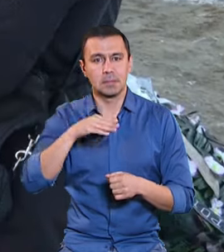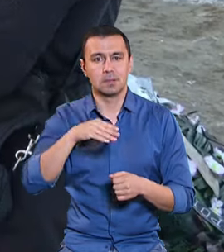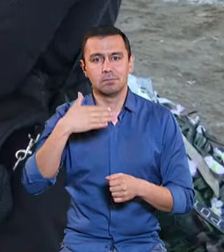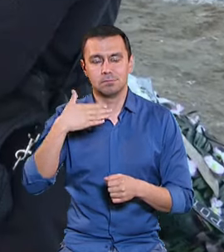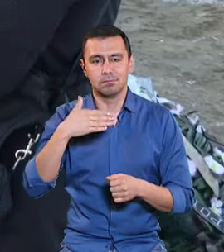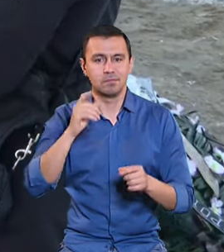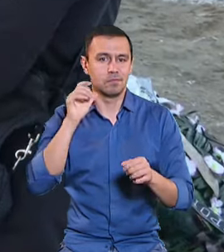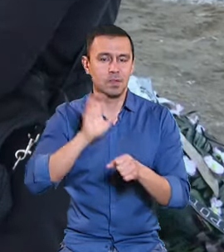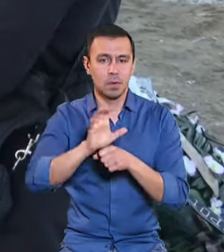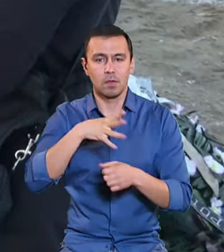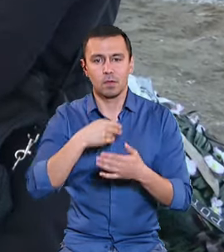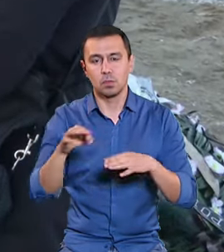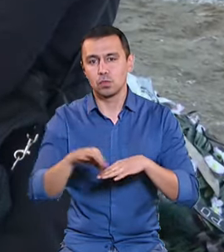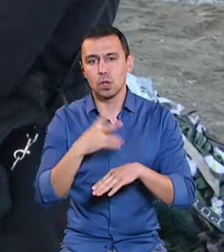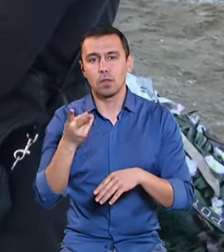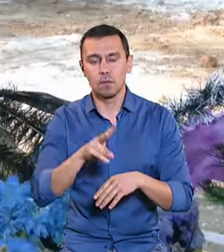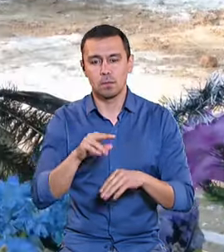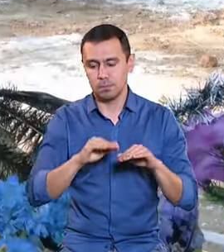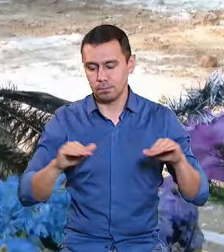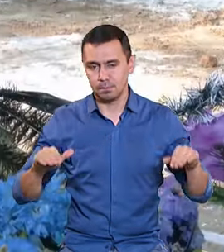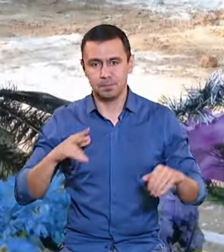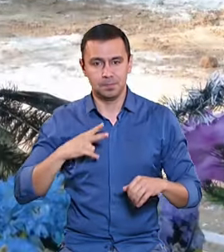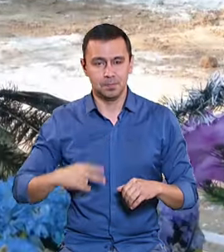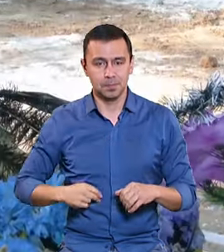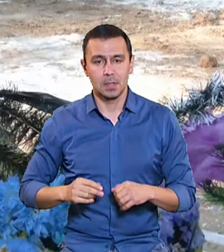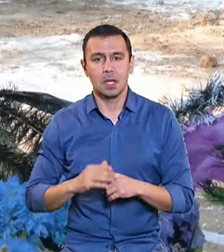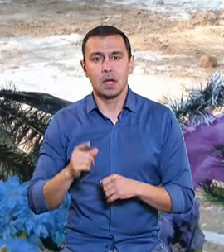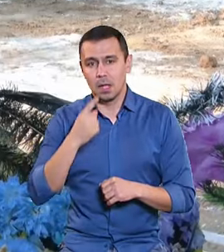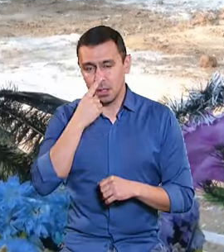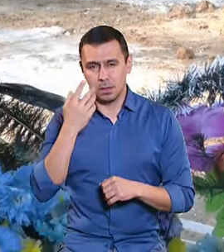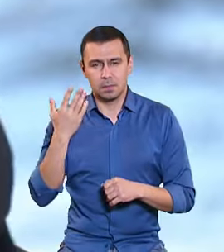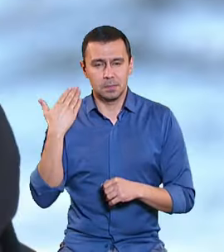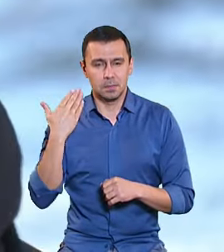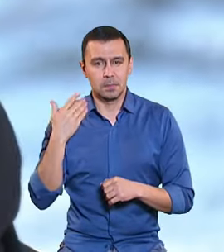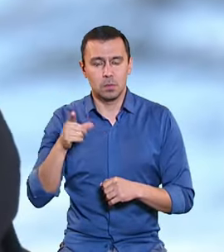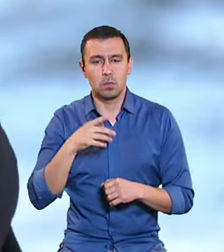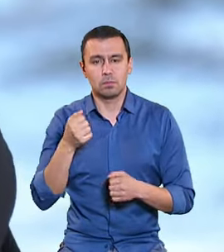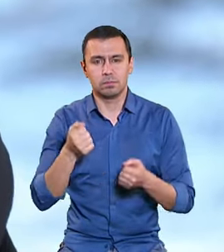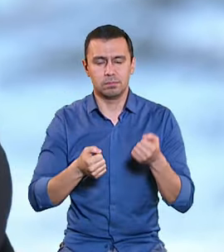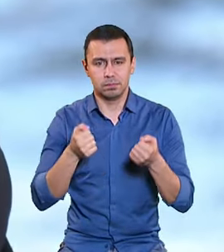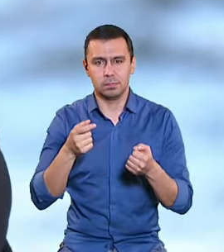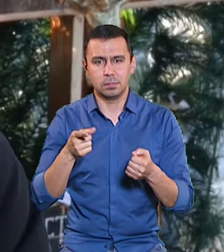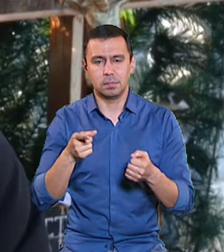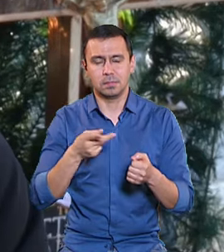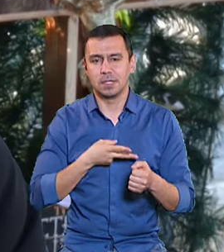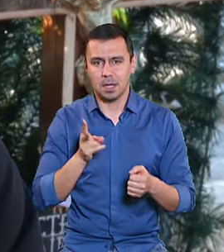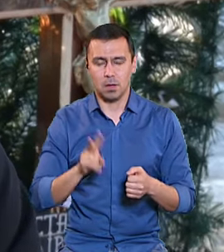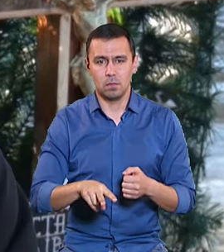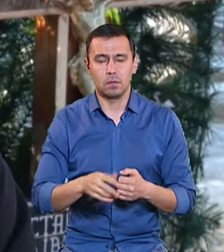своїй дружині та двом маленьким донькам із фронту. За недовгий час він, водій штурмової бригади, загинув, розповідає Марина.